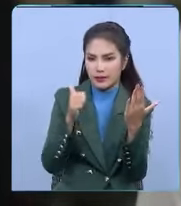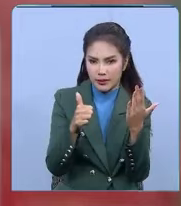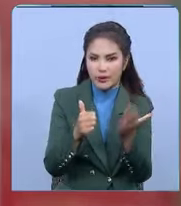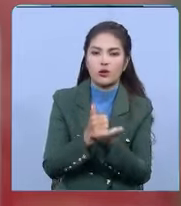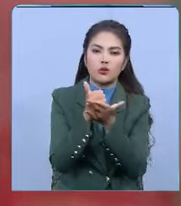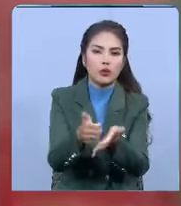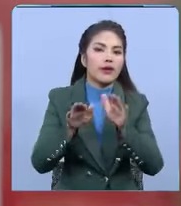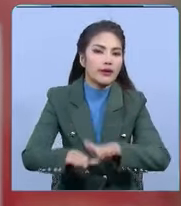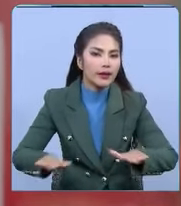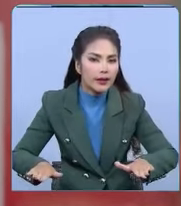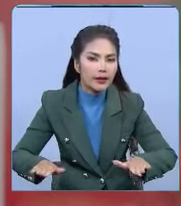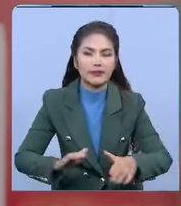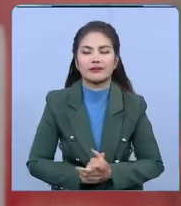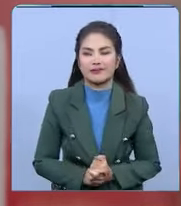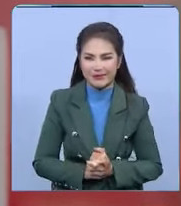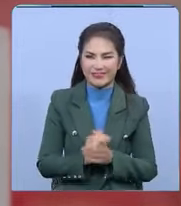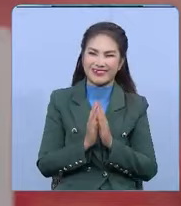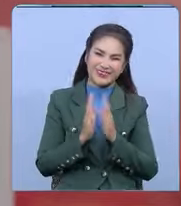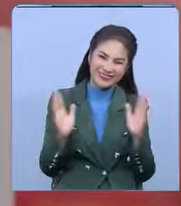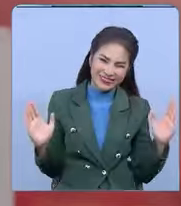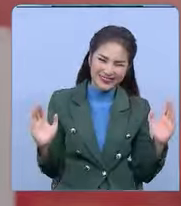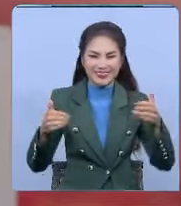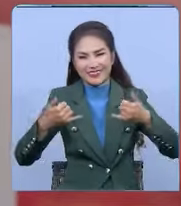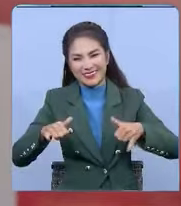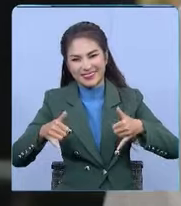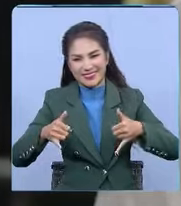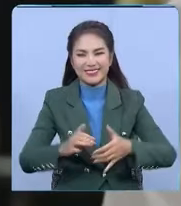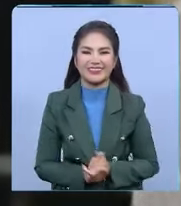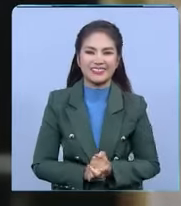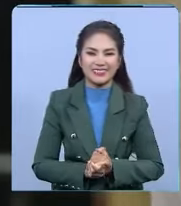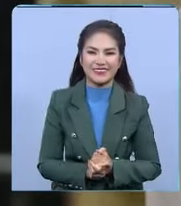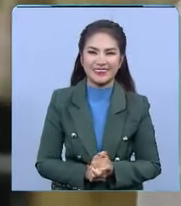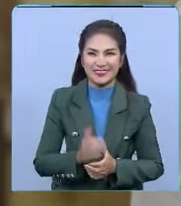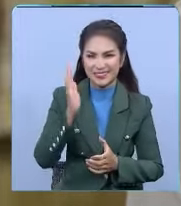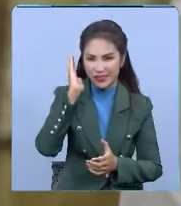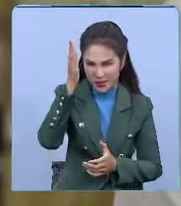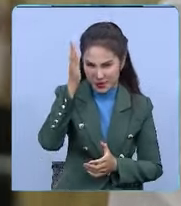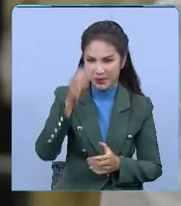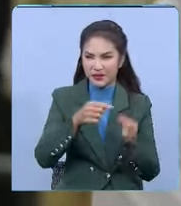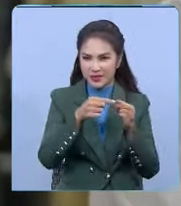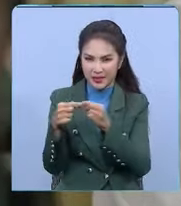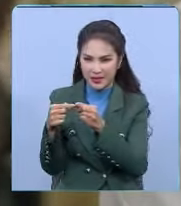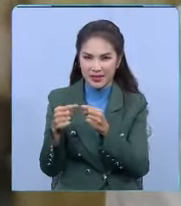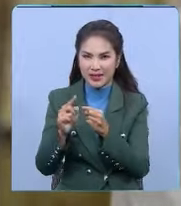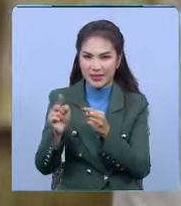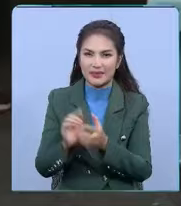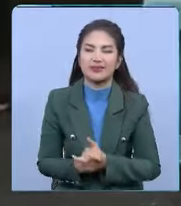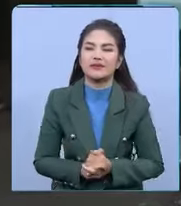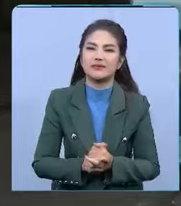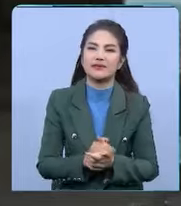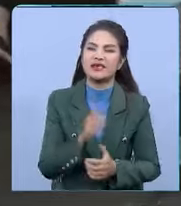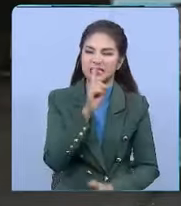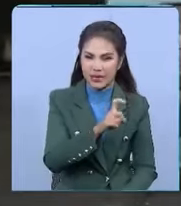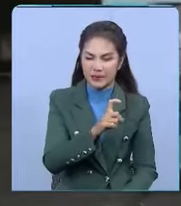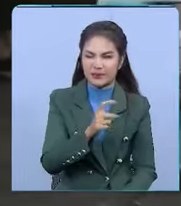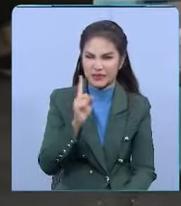ยเด็กก่อน ขอบคุณมากเลยนะครับที่มาเล่นเกมนี้กับผมนะฮะเดี๋ยวช่วงต่อไปเนี่ยเรามีเกมสบายๆไปแล้วเดี๋ยวผมจะขอเข้าคำถามที่จริงจังมาก